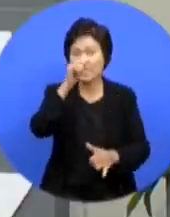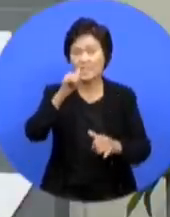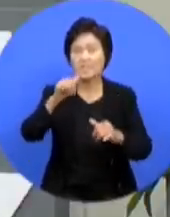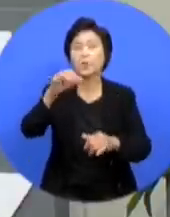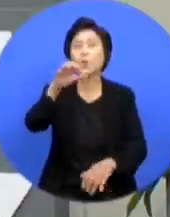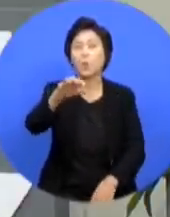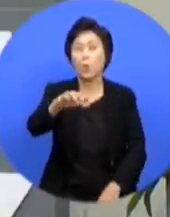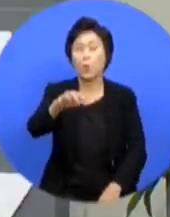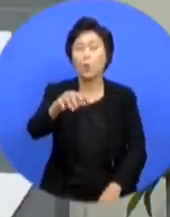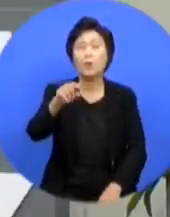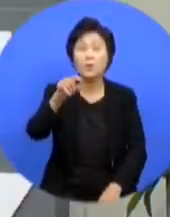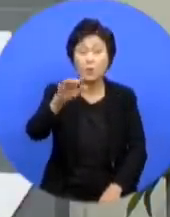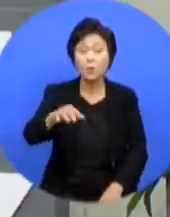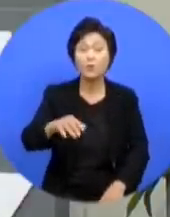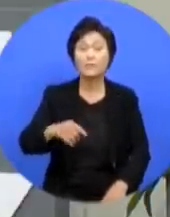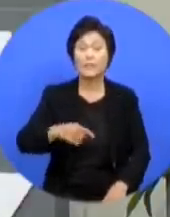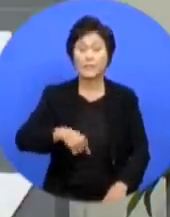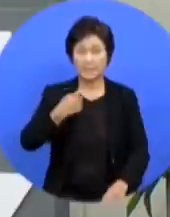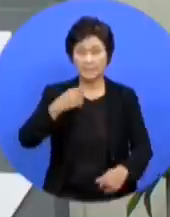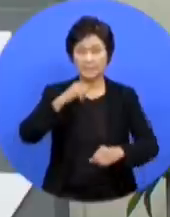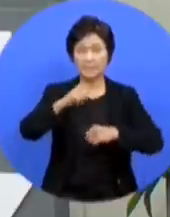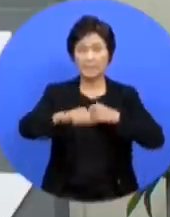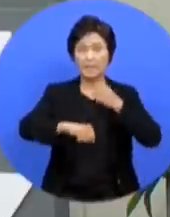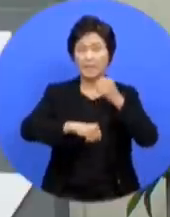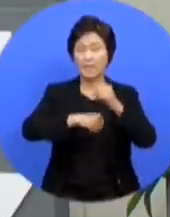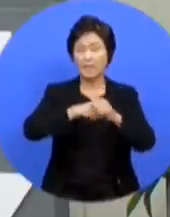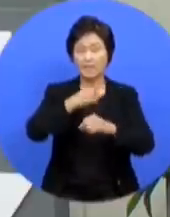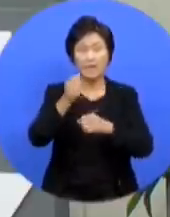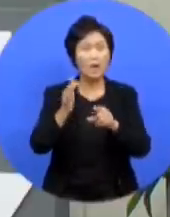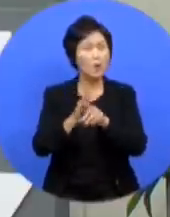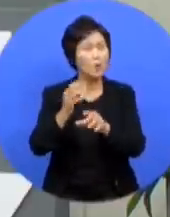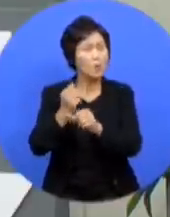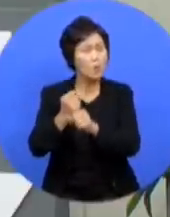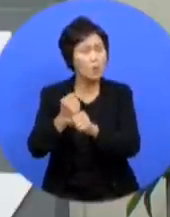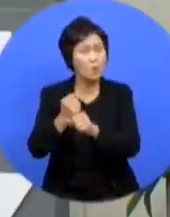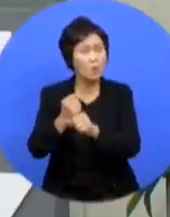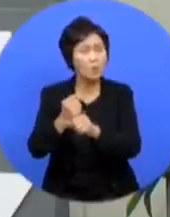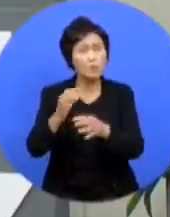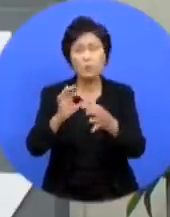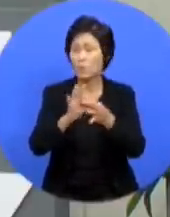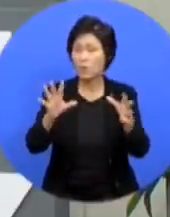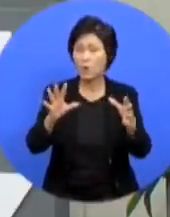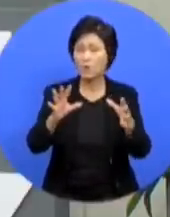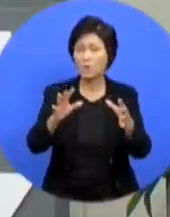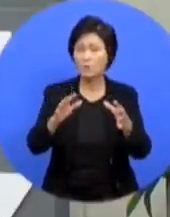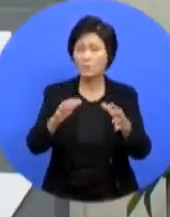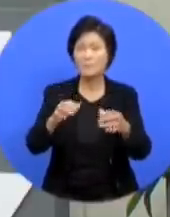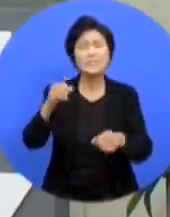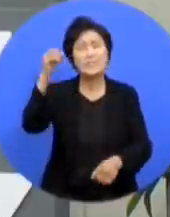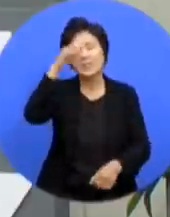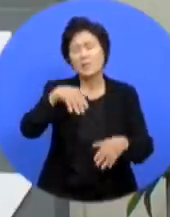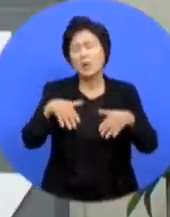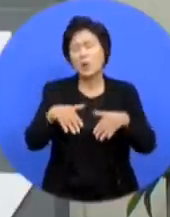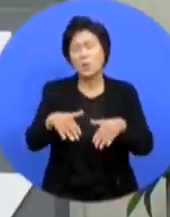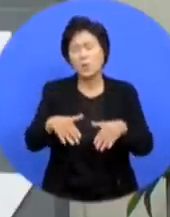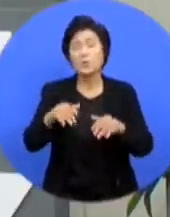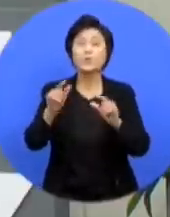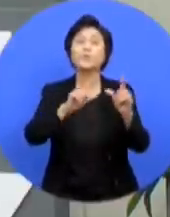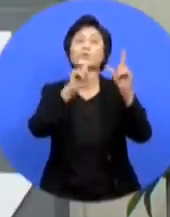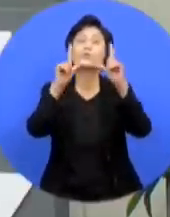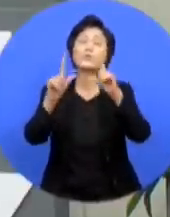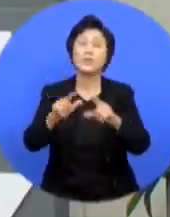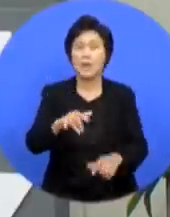자기의 자유와 의지와 상관없이 분단된 가운데서 갇혀서 노예로 살고 있는 종교의 자유도 잃어버린